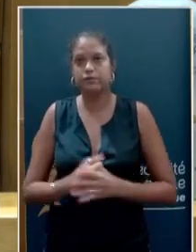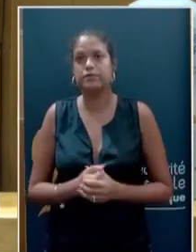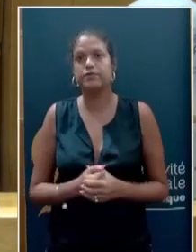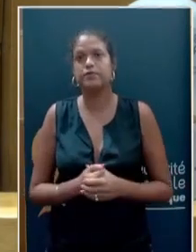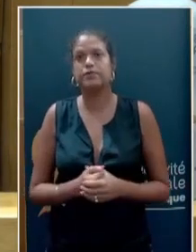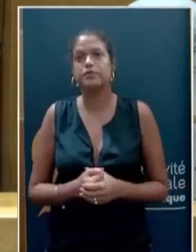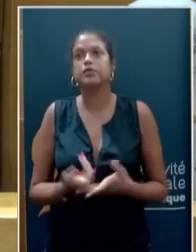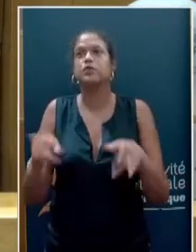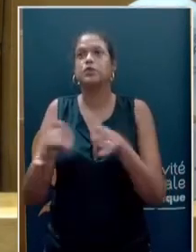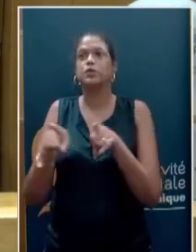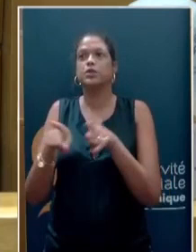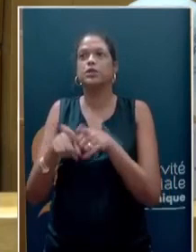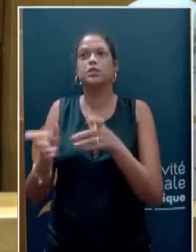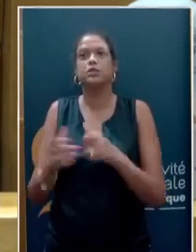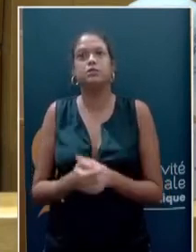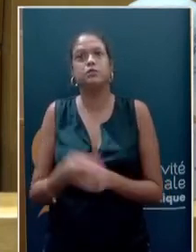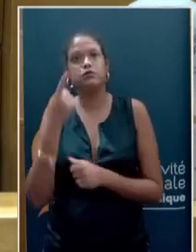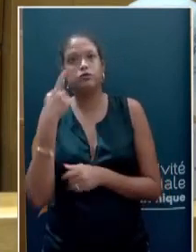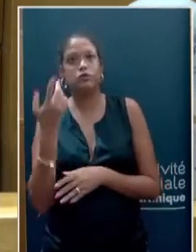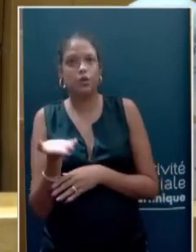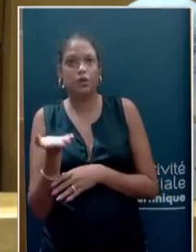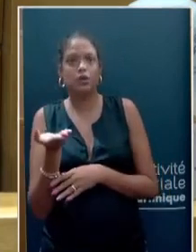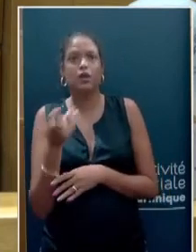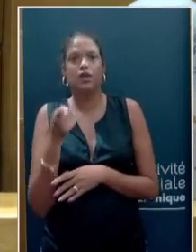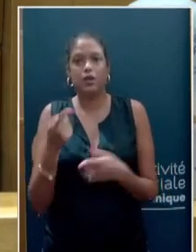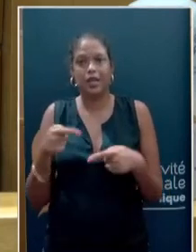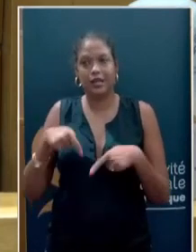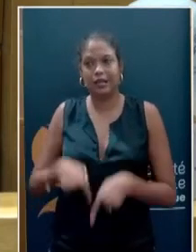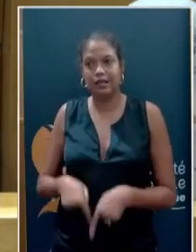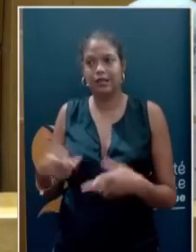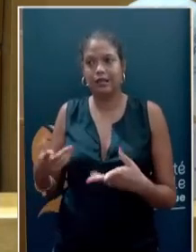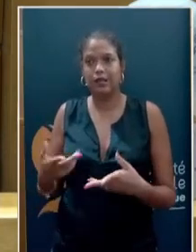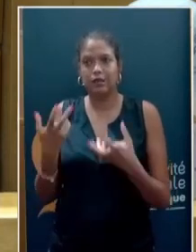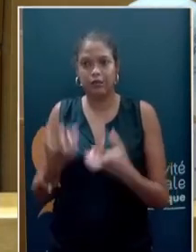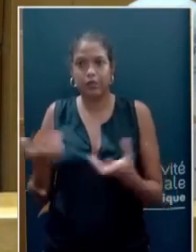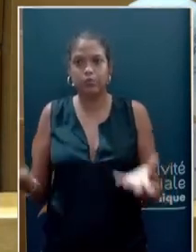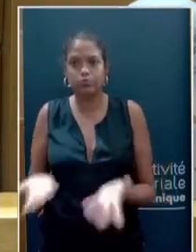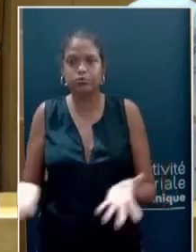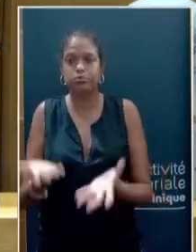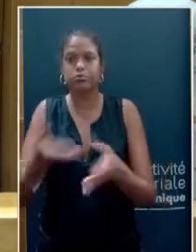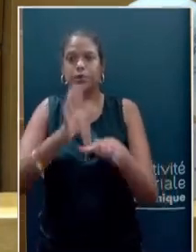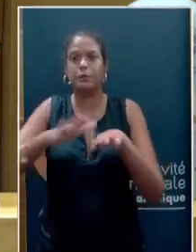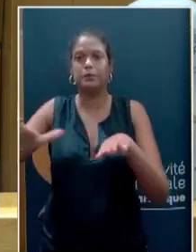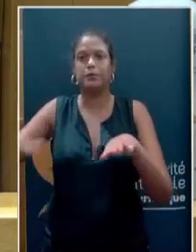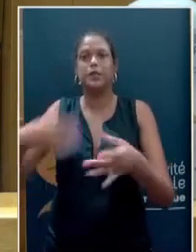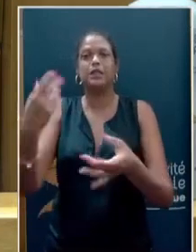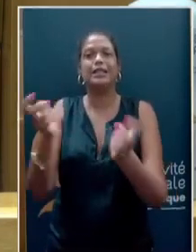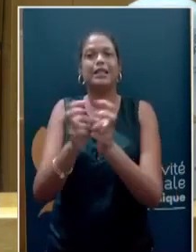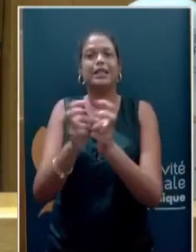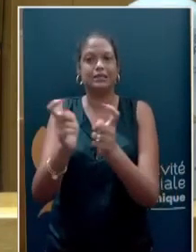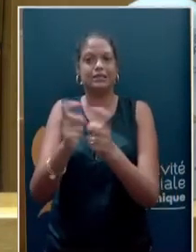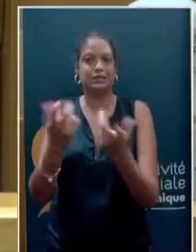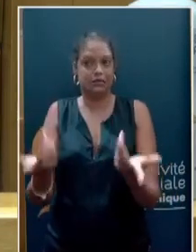En même temps, je vois que l'État incite l'augmentation du parc des véhicules électriques, donc il faut plutôt voir